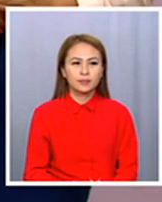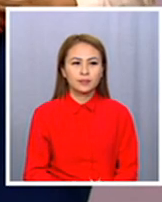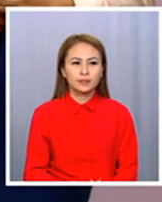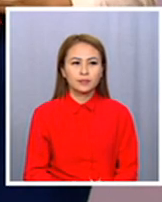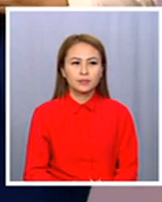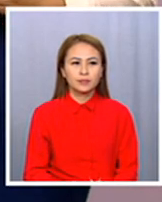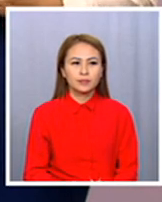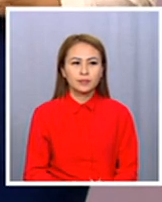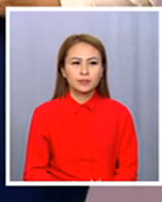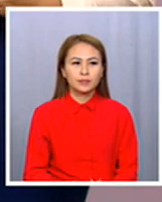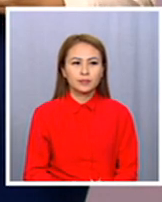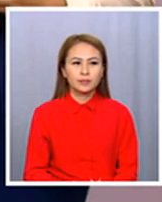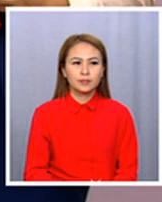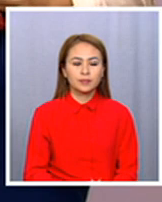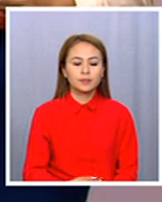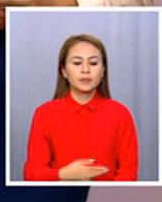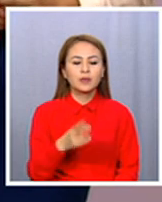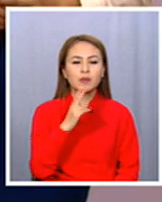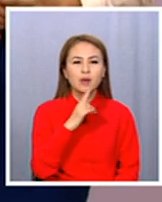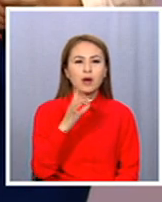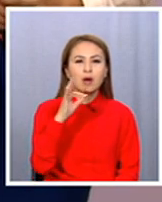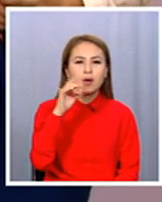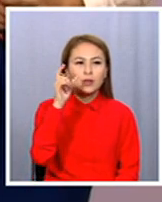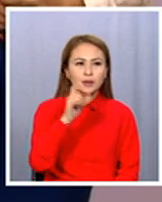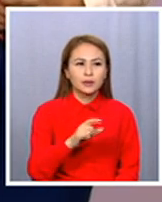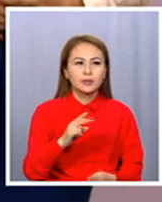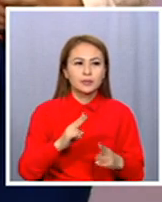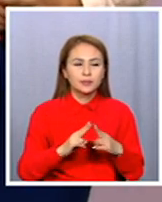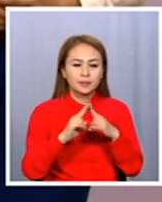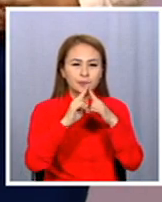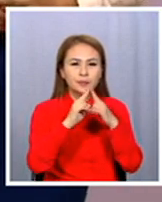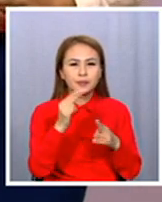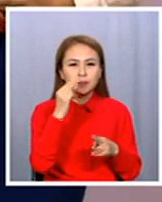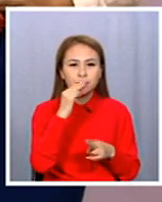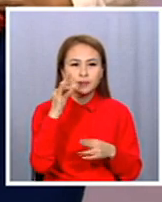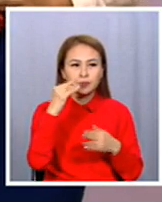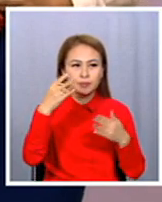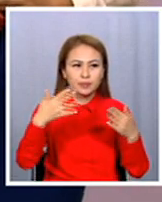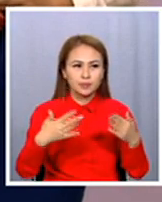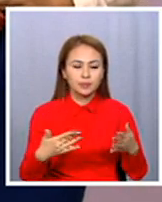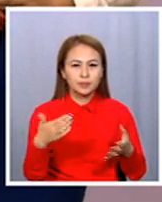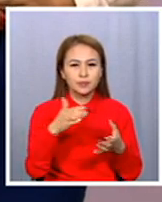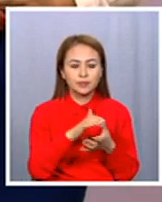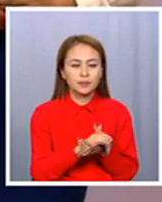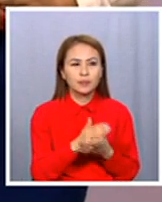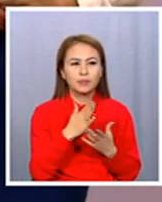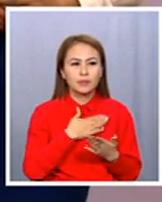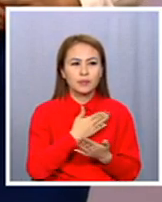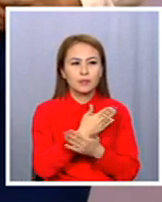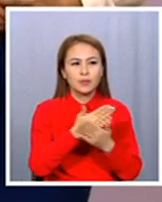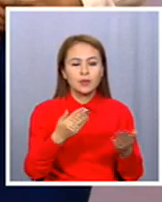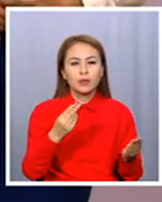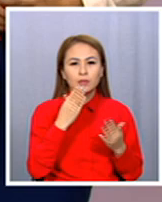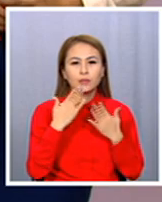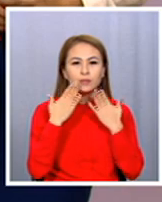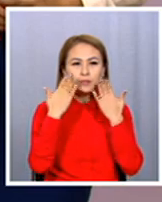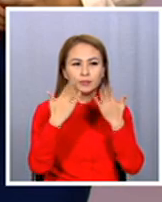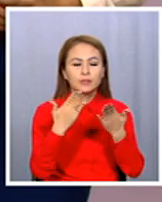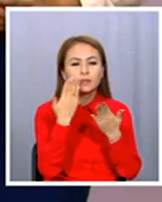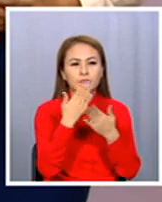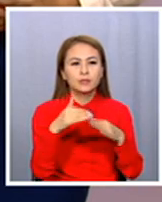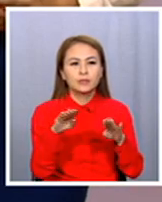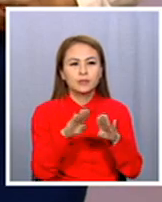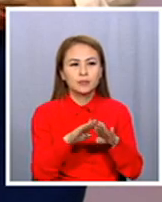біз ғарышкердің ас мәзірі деген мәтінмен таныс боламыз. Қазір мен сендерге мәтінді оқып берейін, сендер